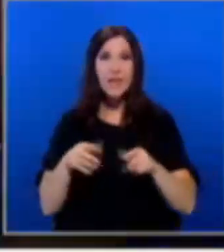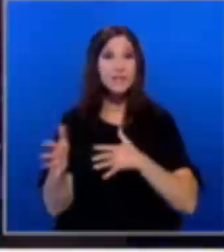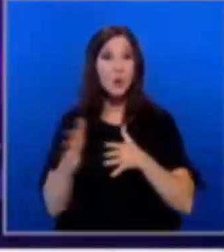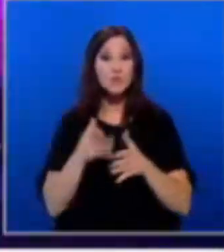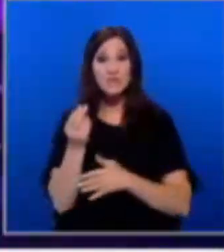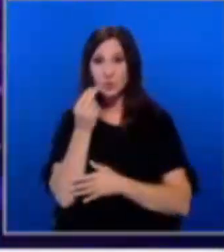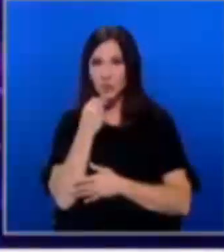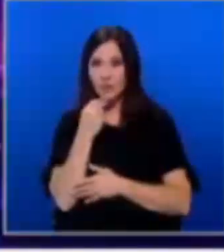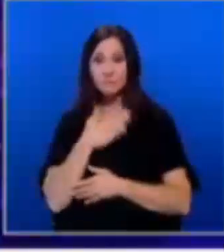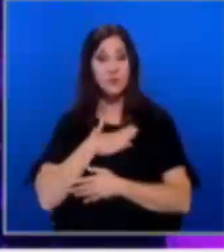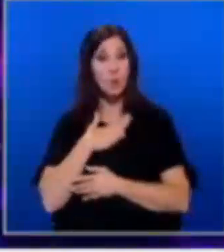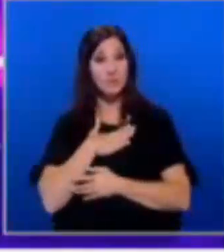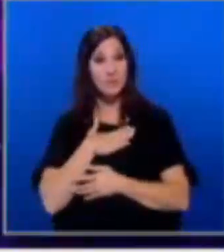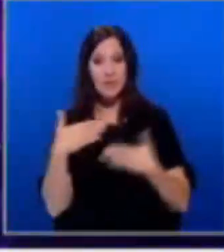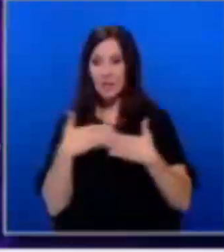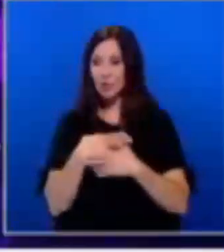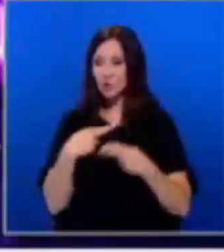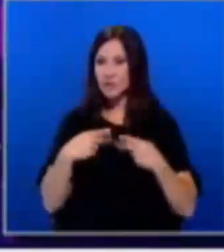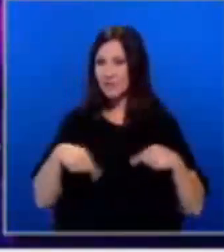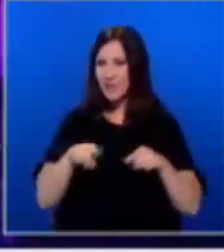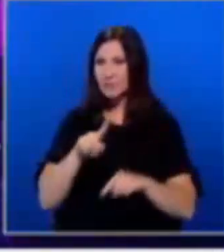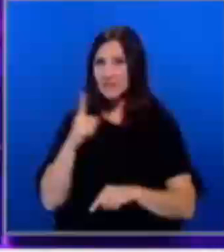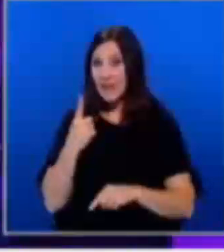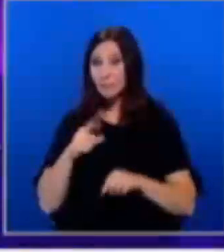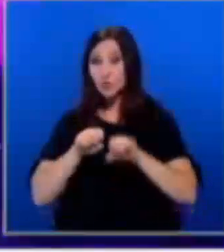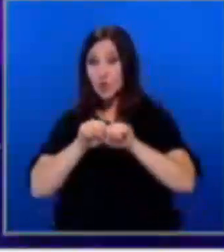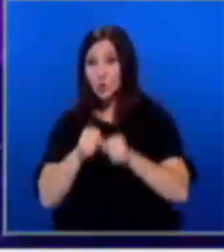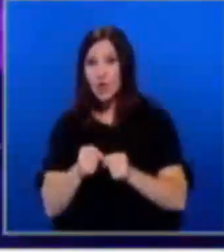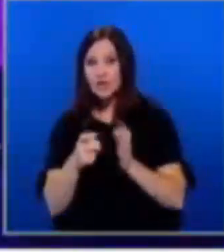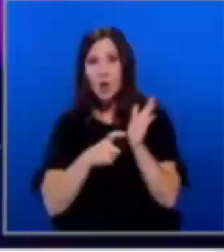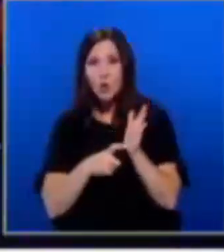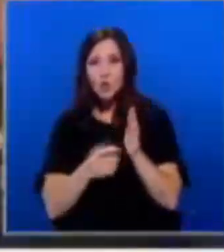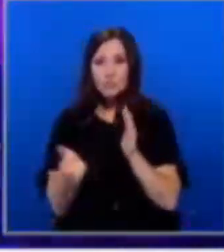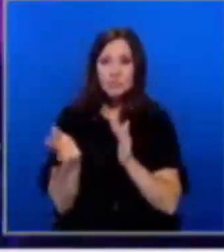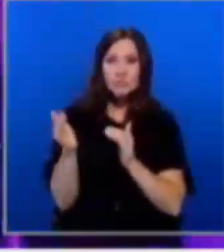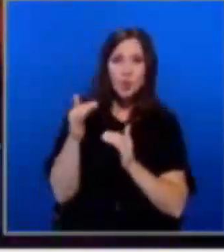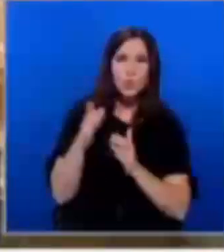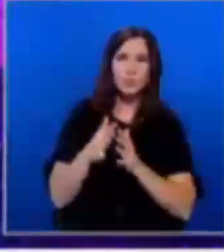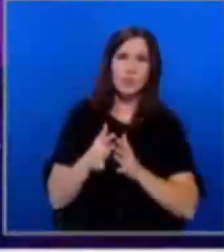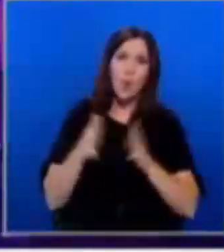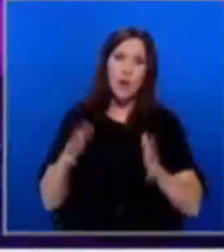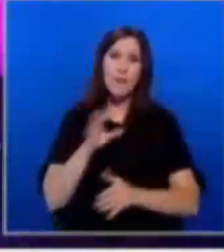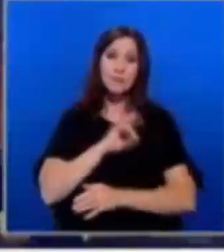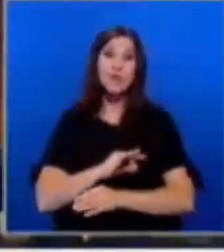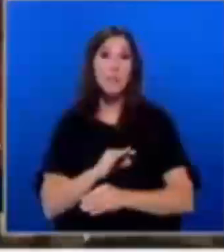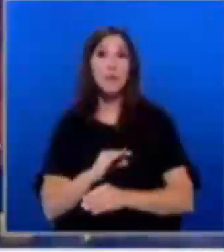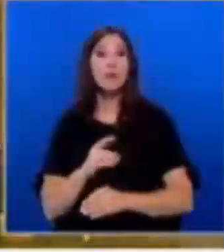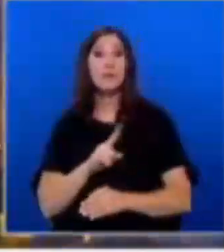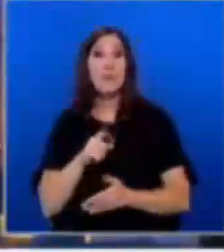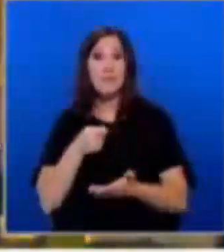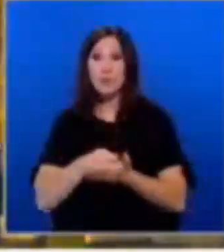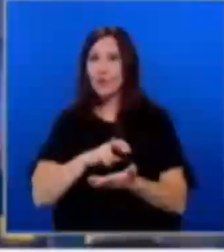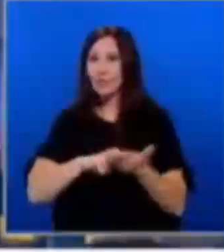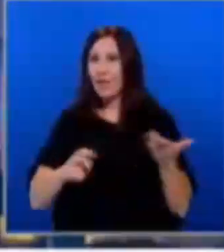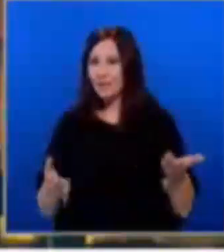хранене. Собственици на нощни заведения не само, че нарушават закона, но и трупат солидна печалба, върху която не плащат